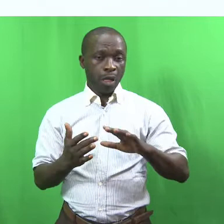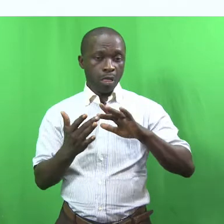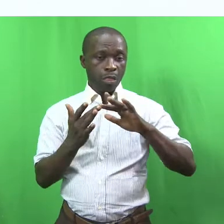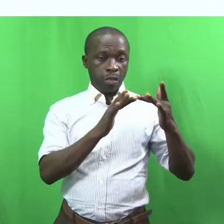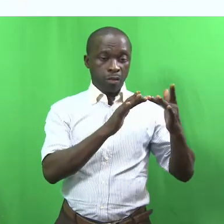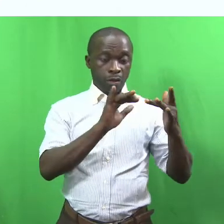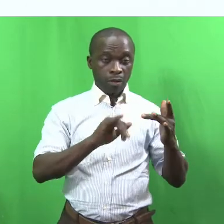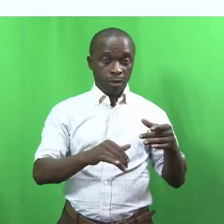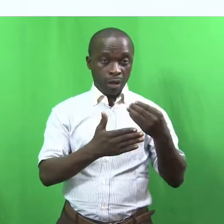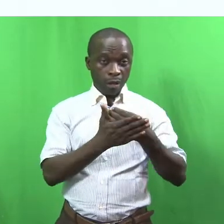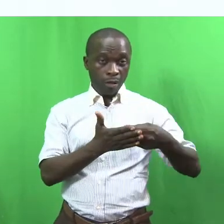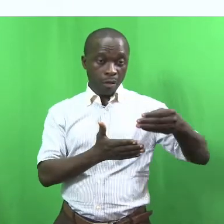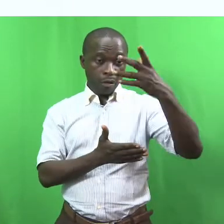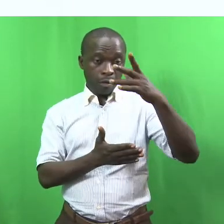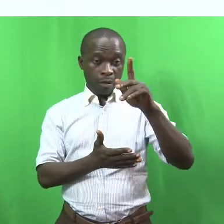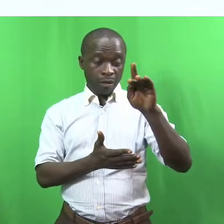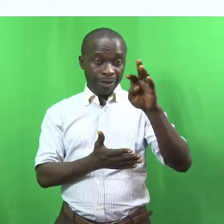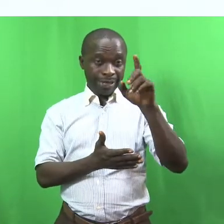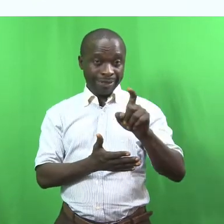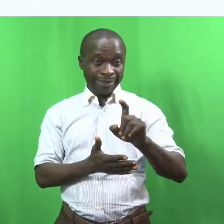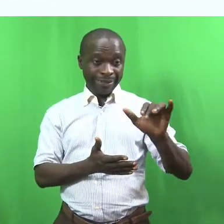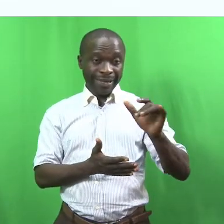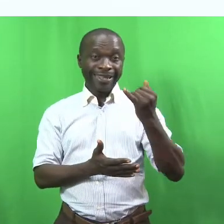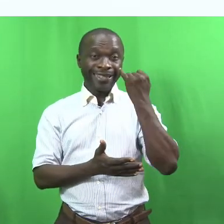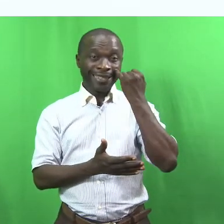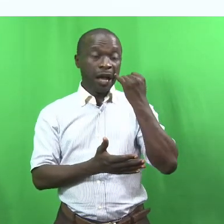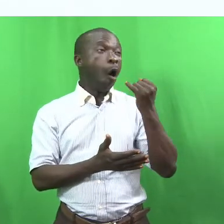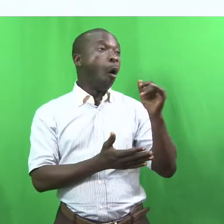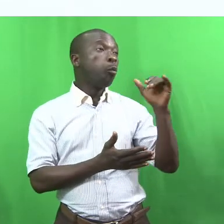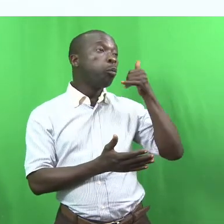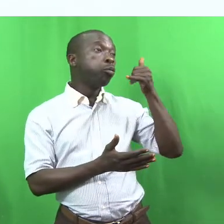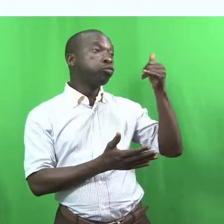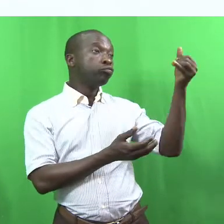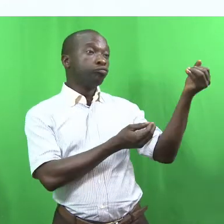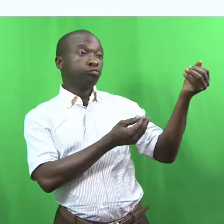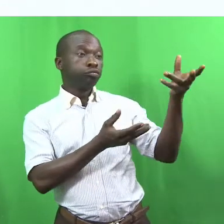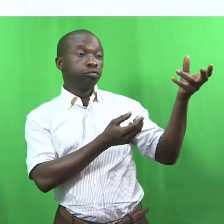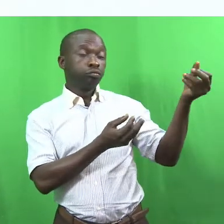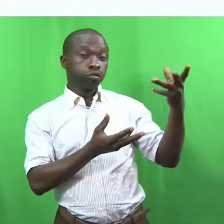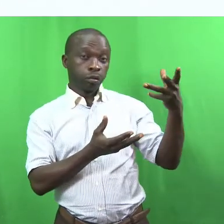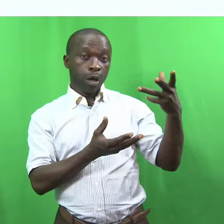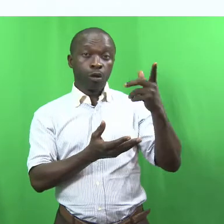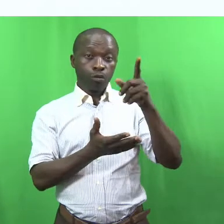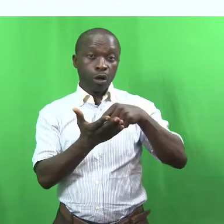à l'importation des téléphones qui s'élevaient à